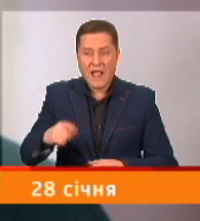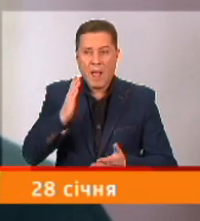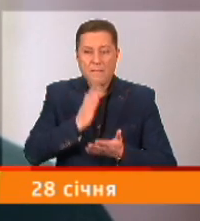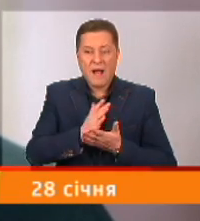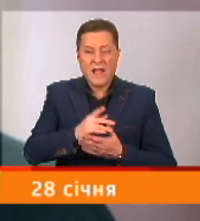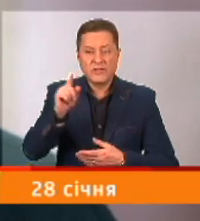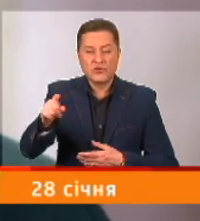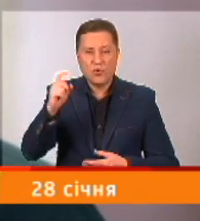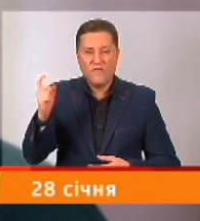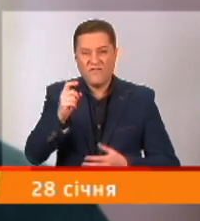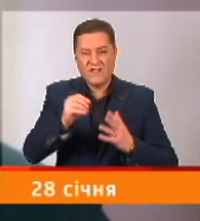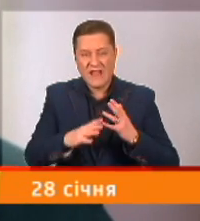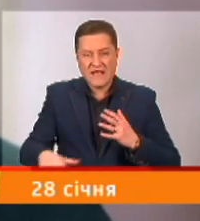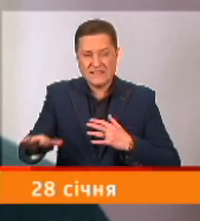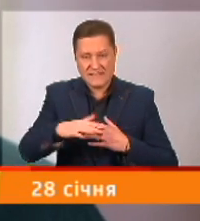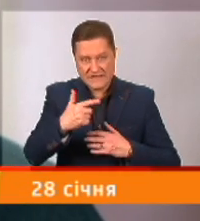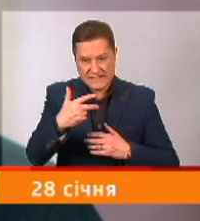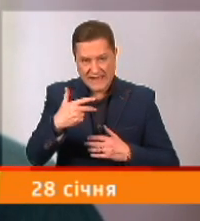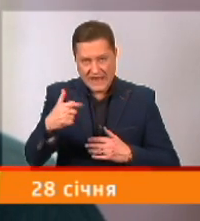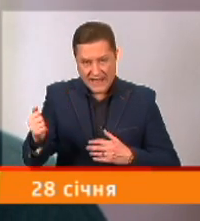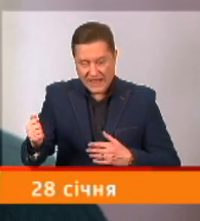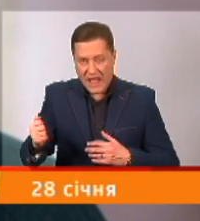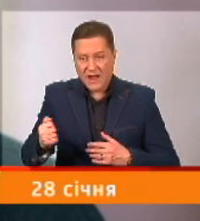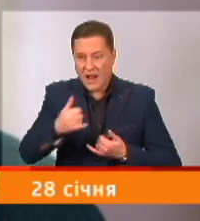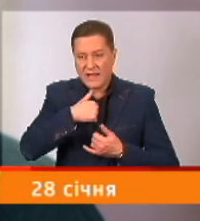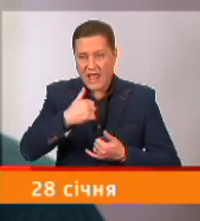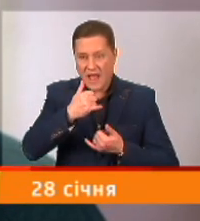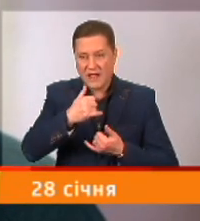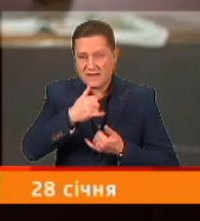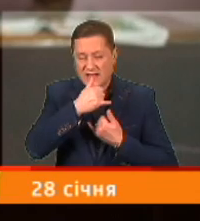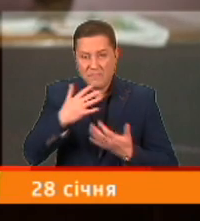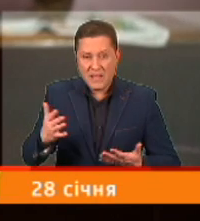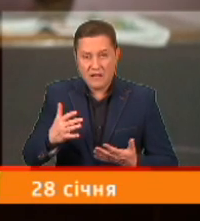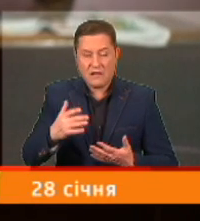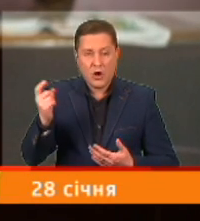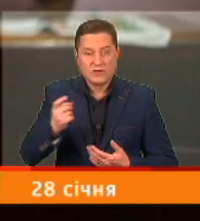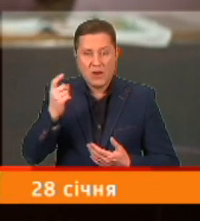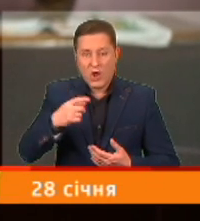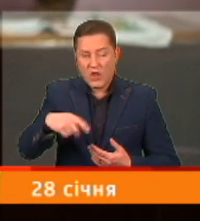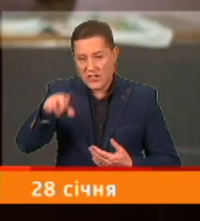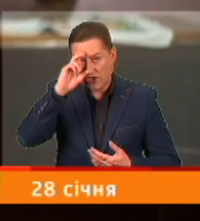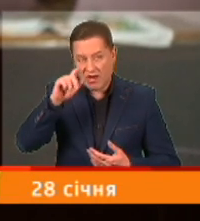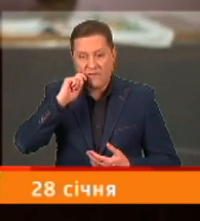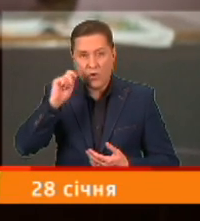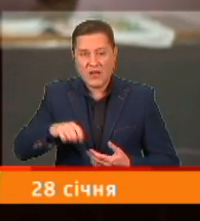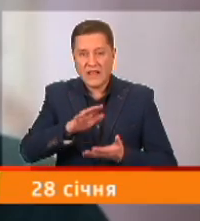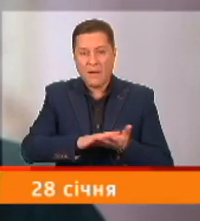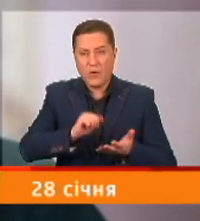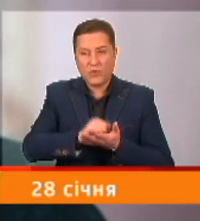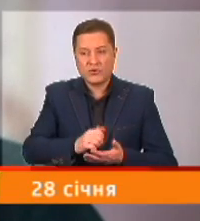ту власність, і я цією власністю не міг розпоряджатися. Держава Україна порушила